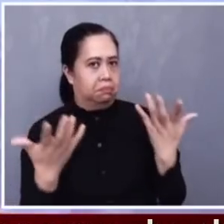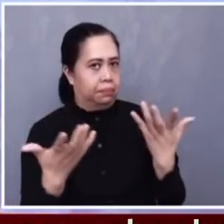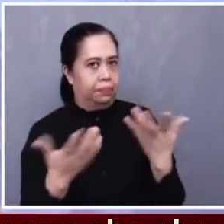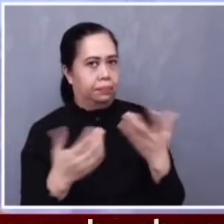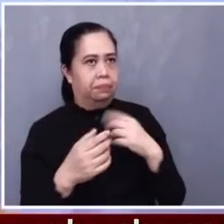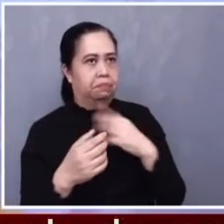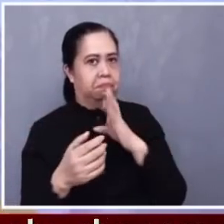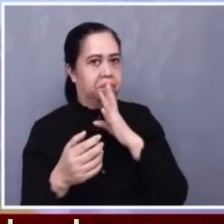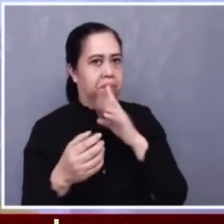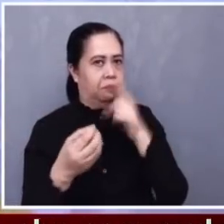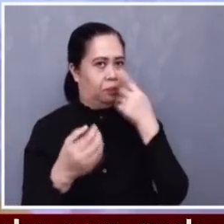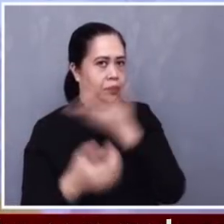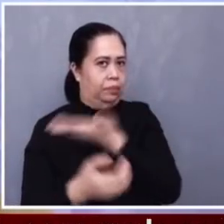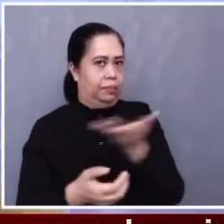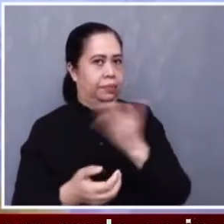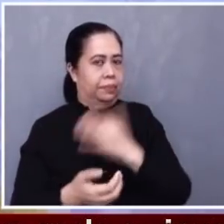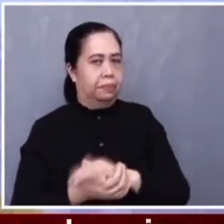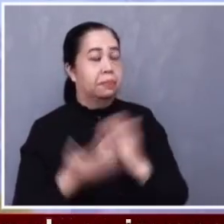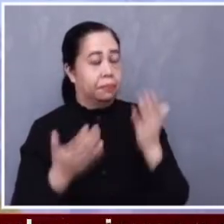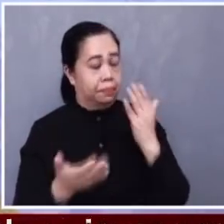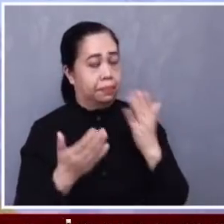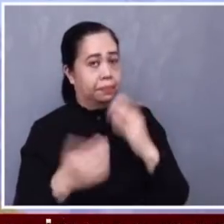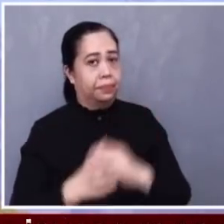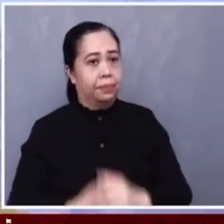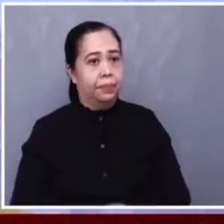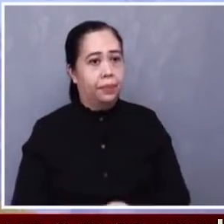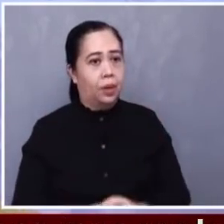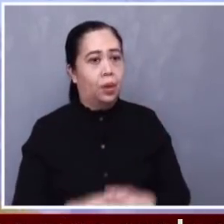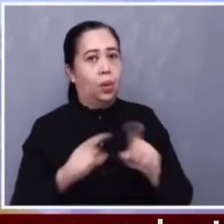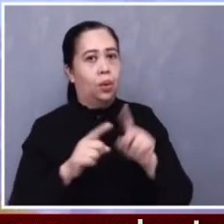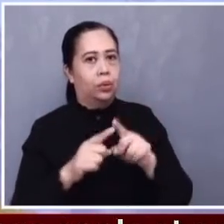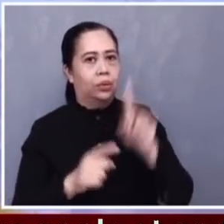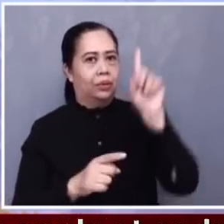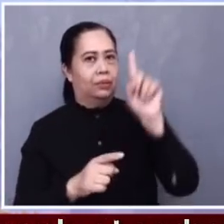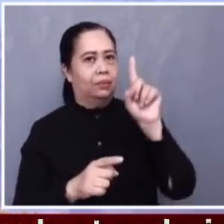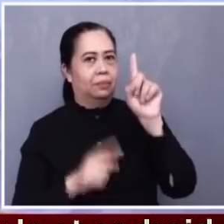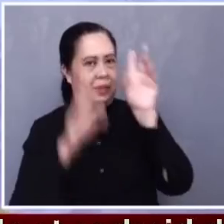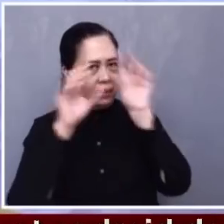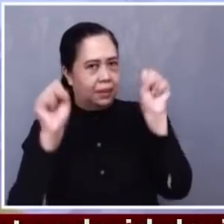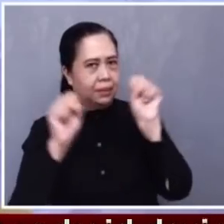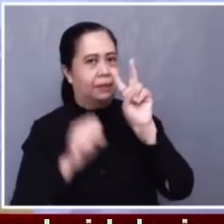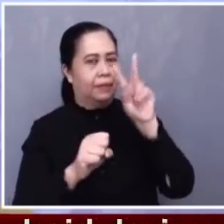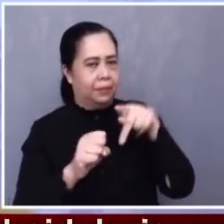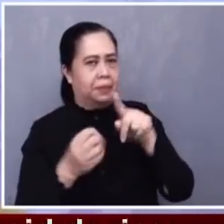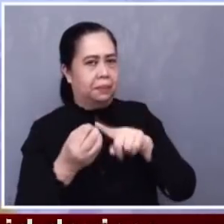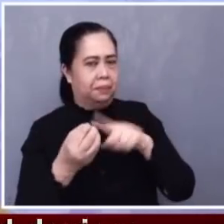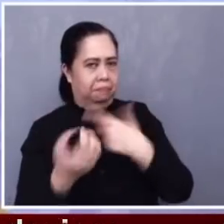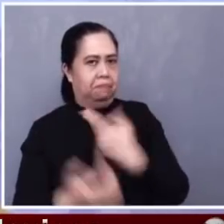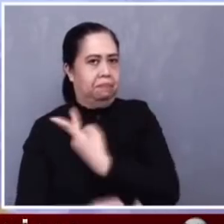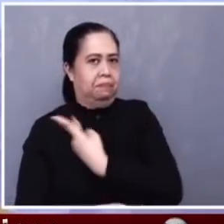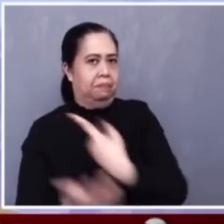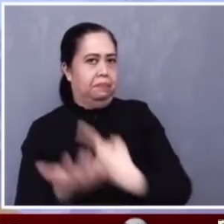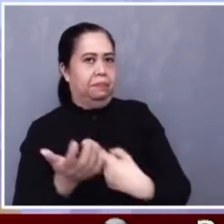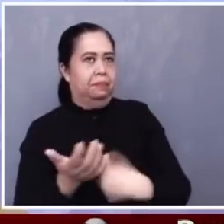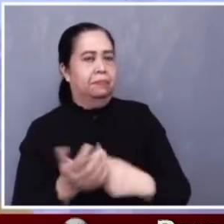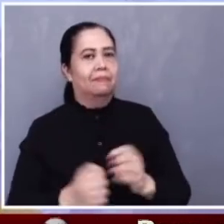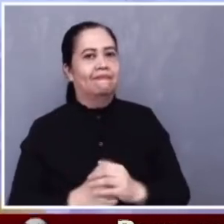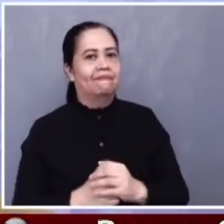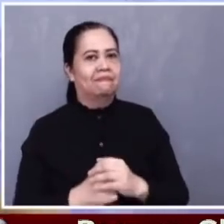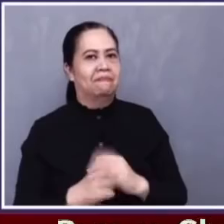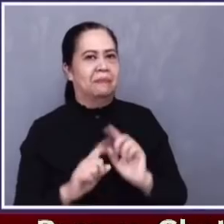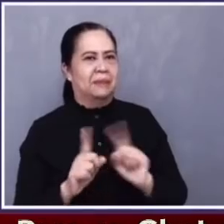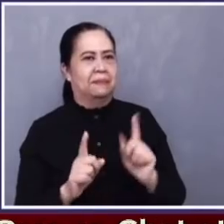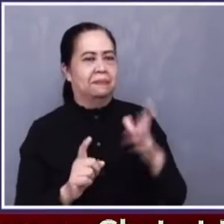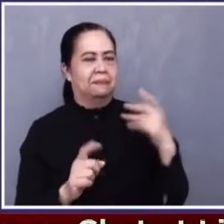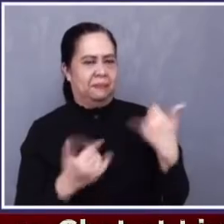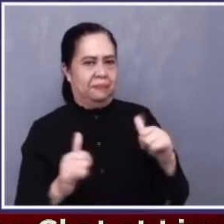them. Maaari. At then dito, of course, sa ulo at saka sa pangalawang pangulo. Medyo, mag-aaralan